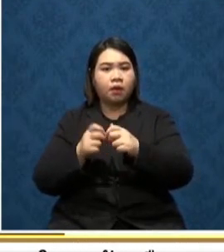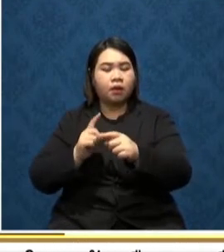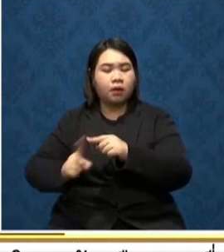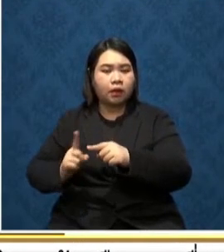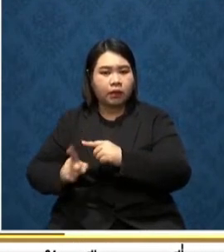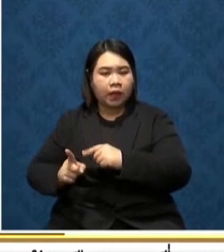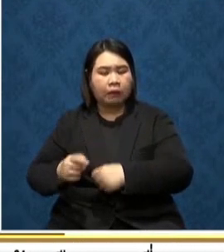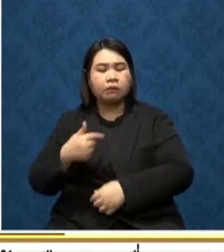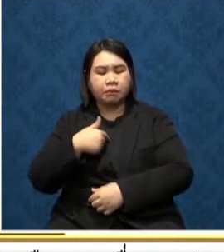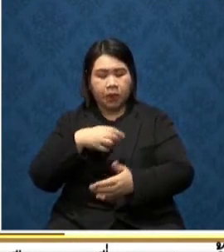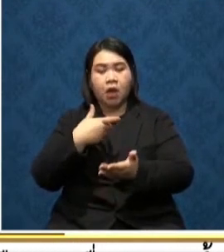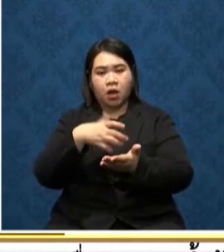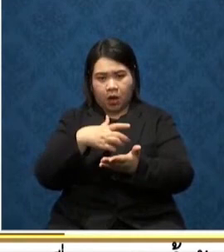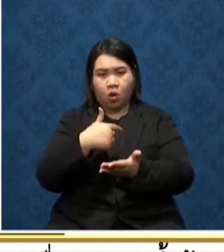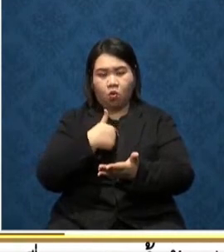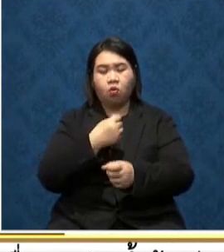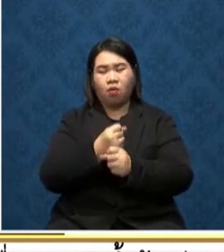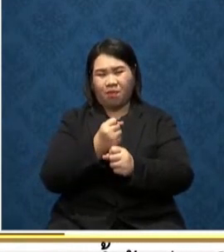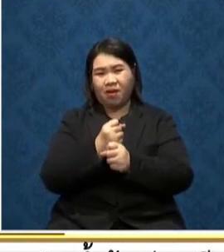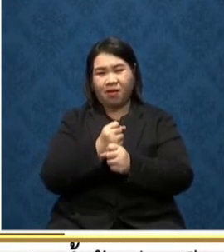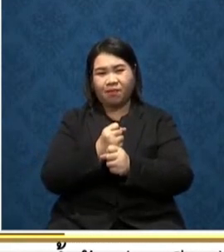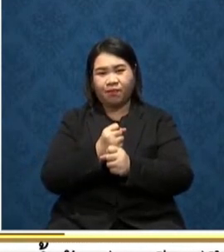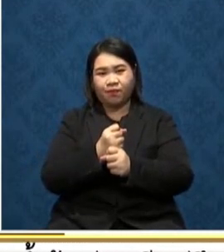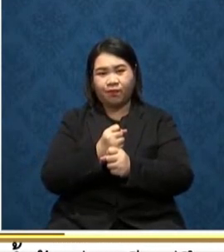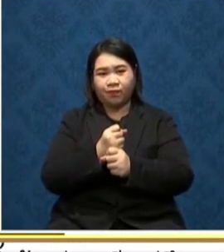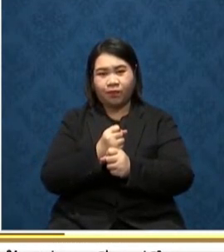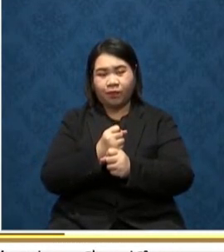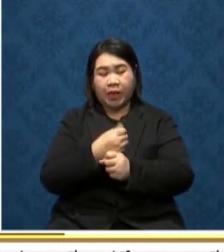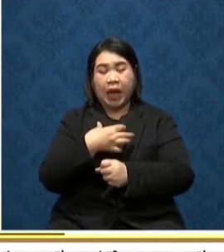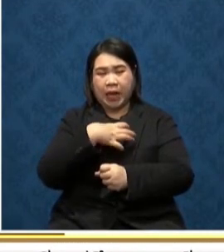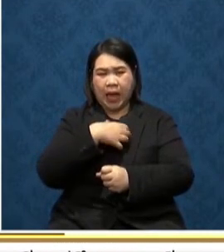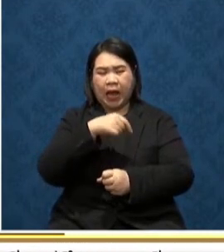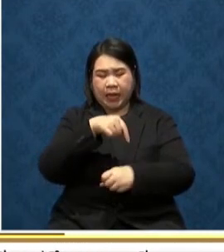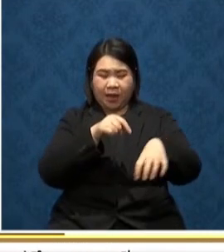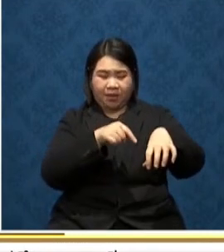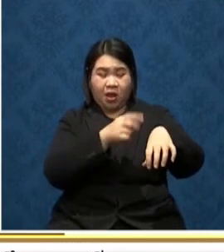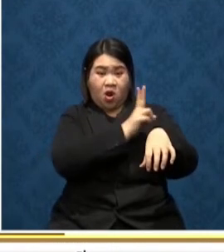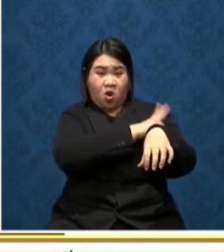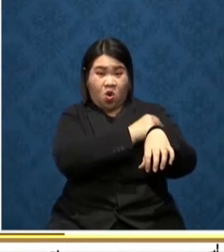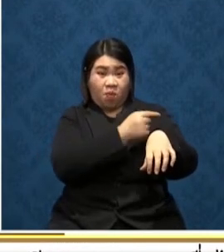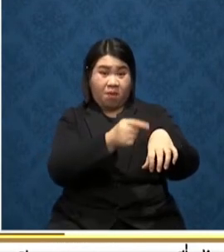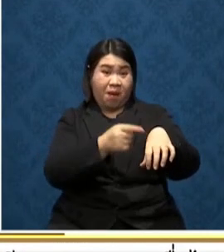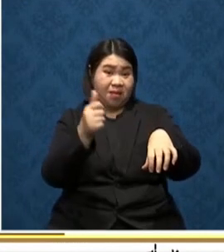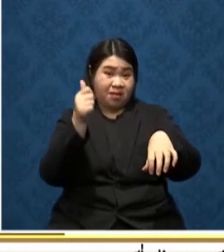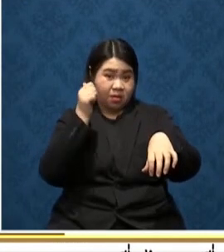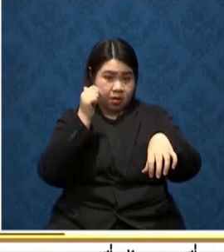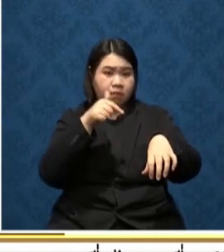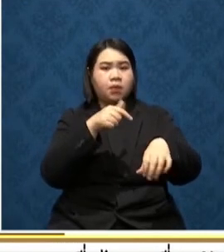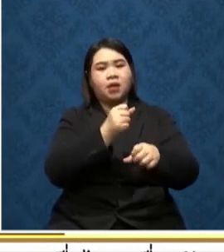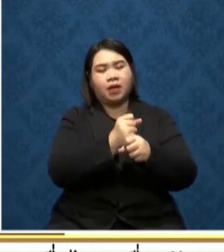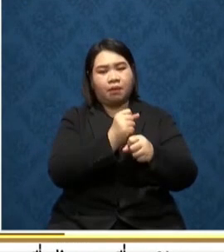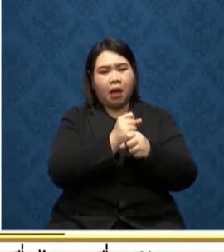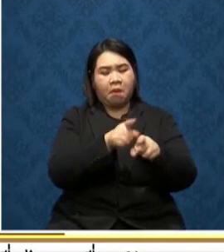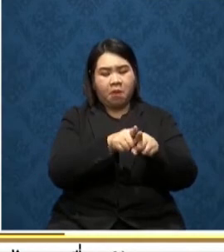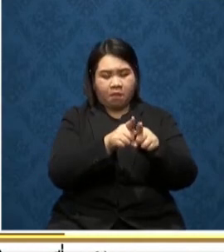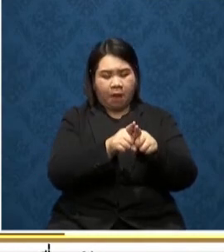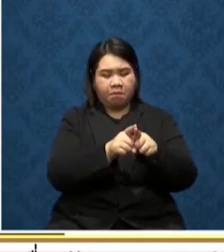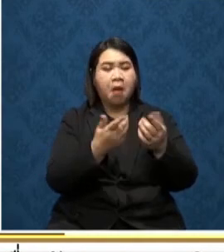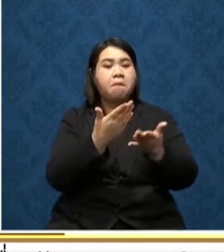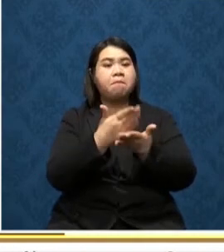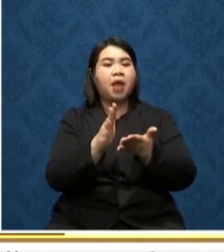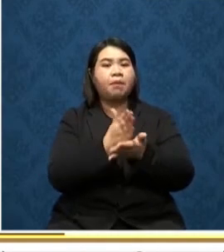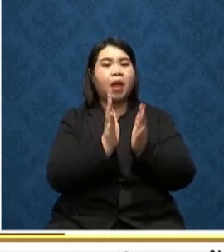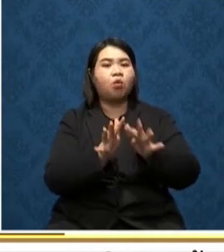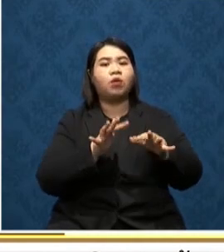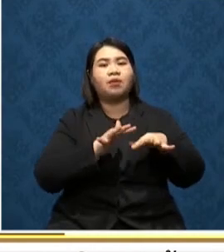ก็ต้องเรีนว่าเราจะเดนหน้านะครับเพื่อให้ศูยสขภาพสขาทเปโรงบลสงขาเดิมเงมเป่วยบิการทลด lacramar IODขโบาสงขา